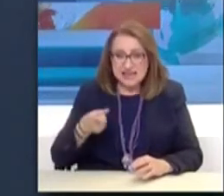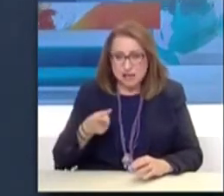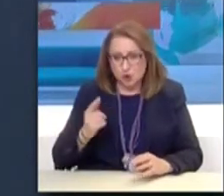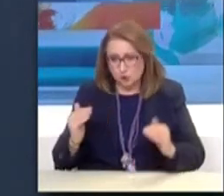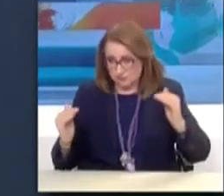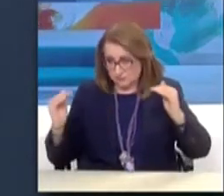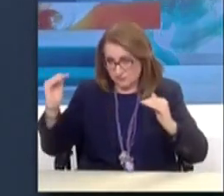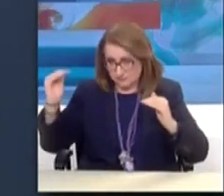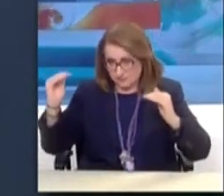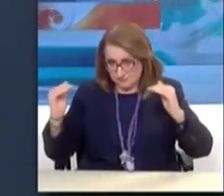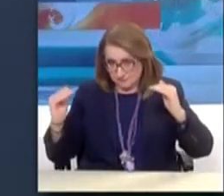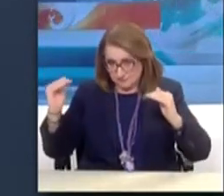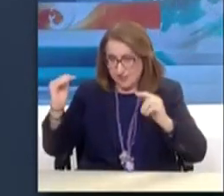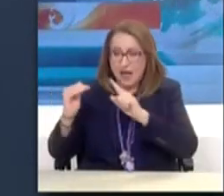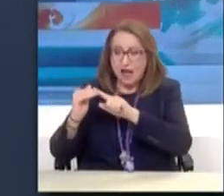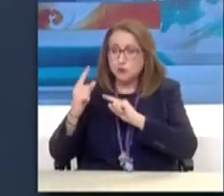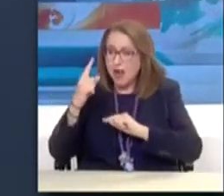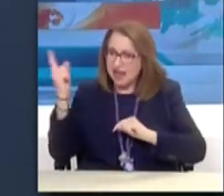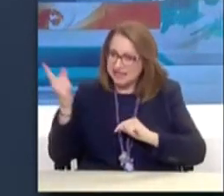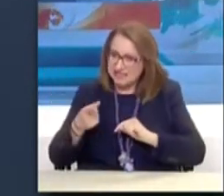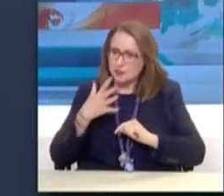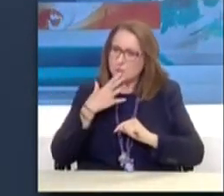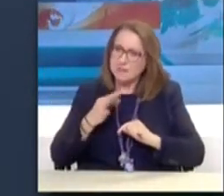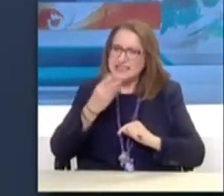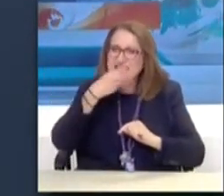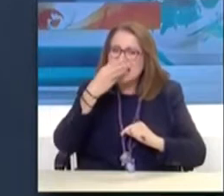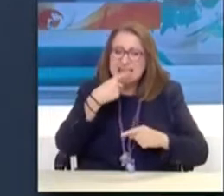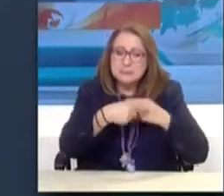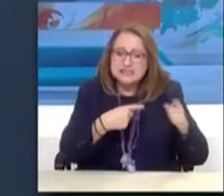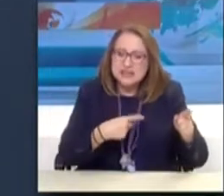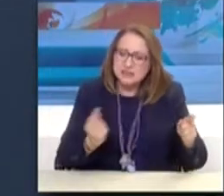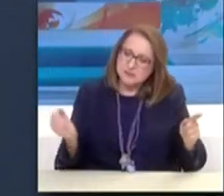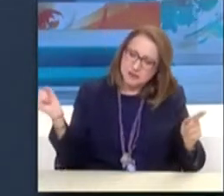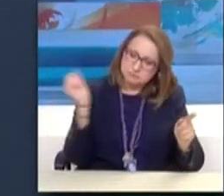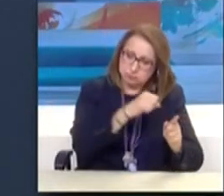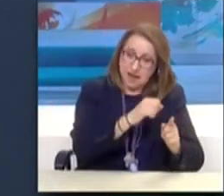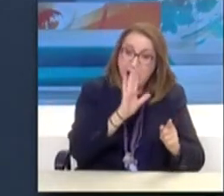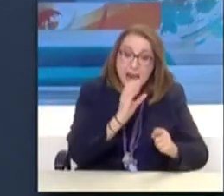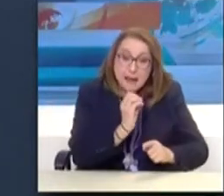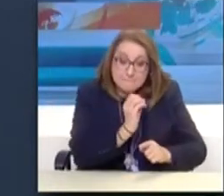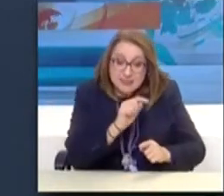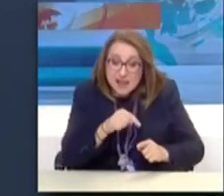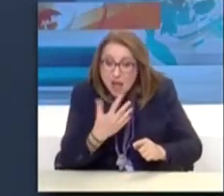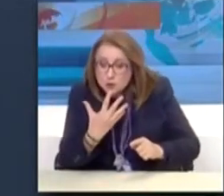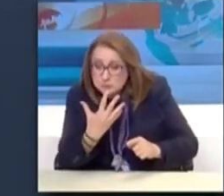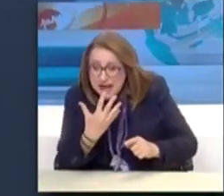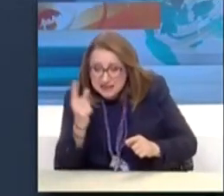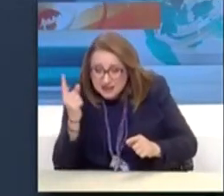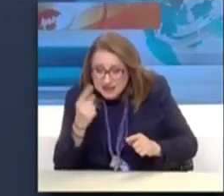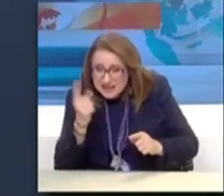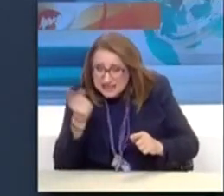εποχικής γρίπης, αλλά με αρκετή αβεβαιότητα. Εμείς, πέραν των ανωτέρων που σας είπα, χρησιμοποιούμε και μαθηματικά